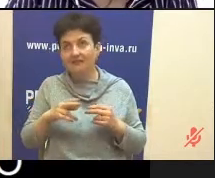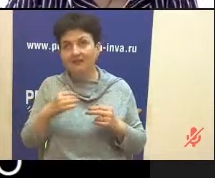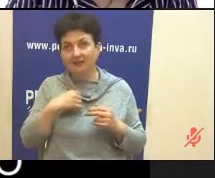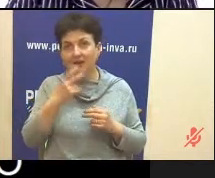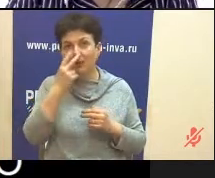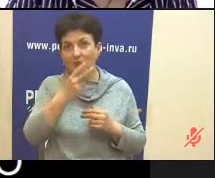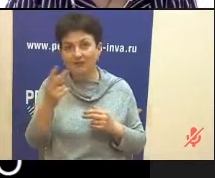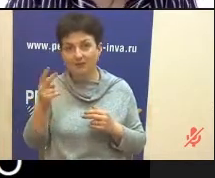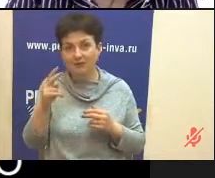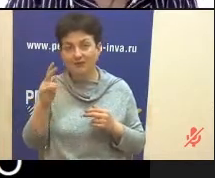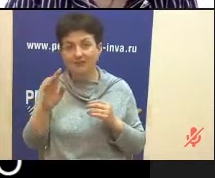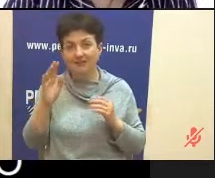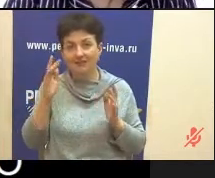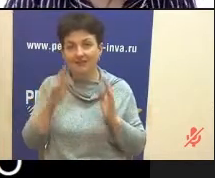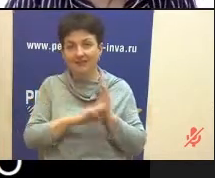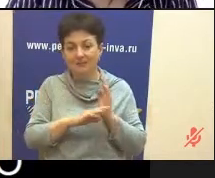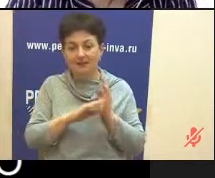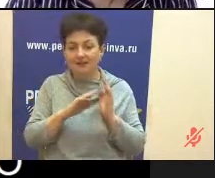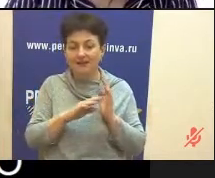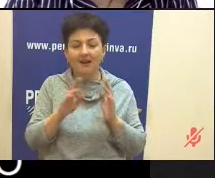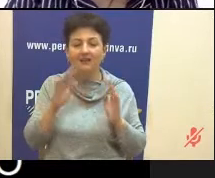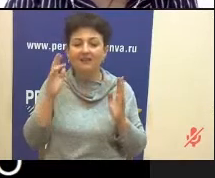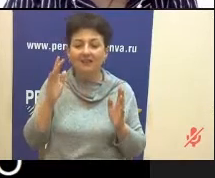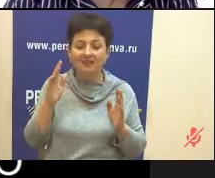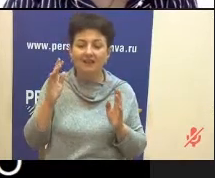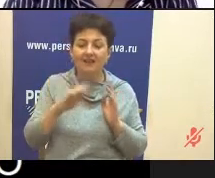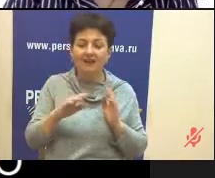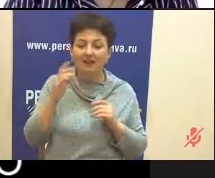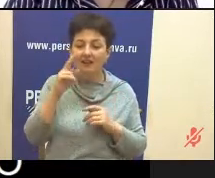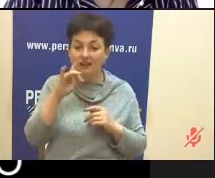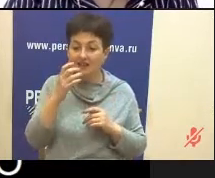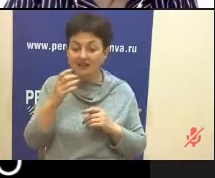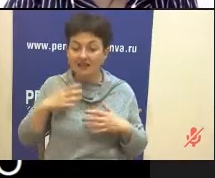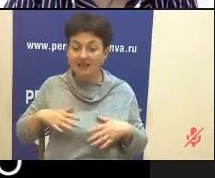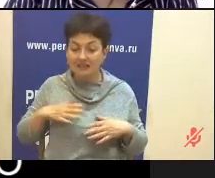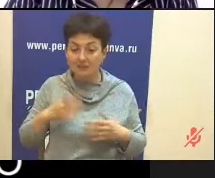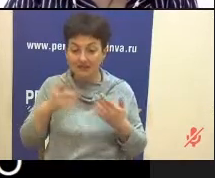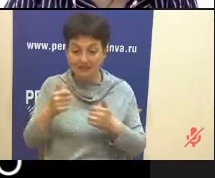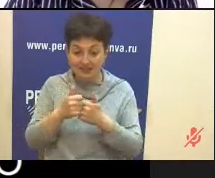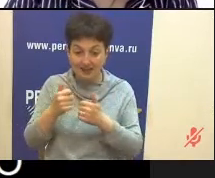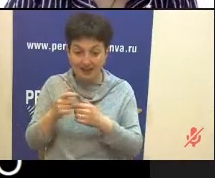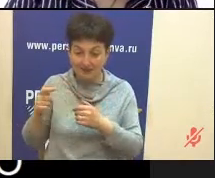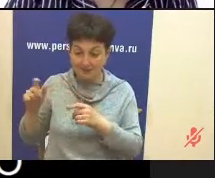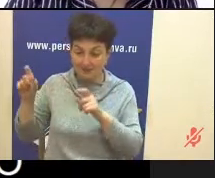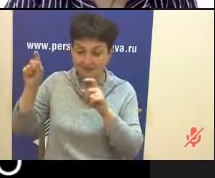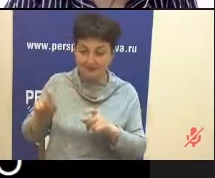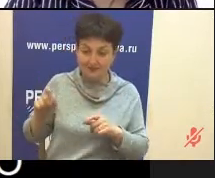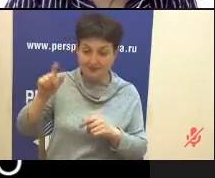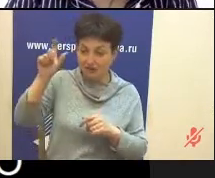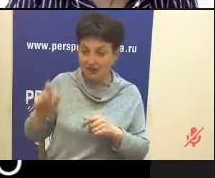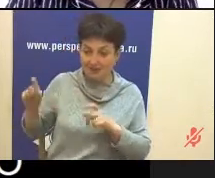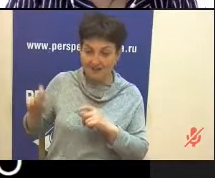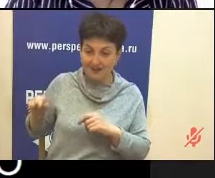вот, наконец, я хотя бы увижу деревья Крыма в этом году, и при этом понимать, что если рядом с вами